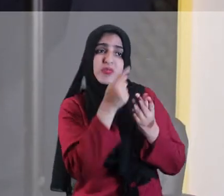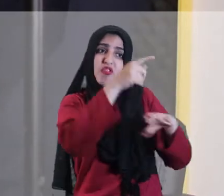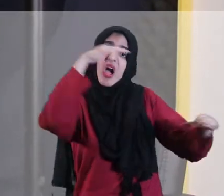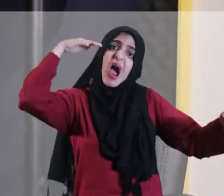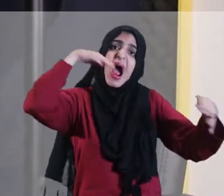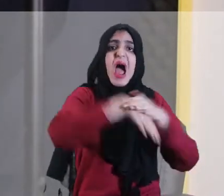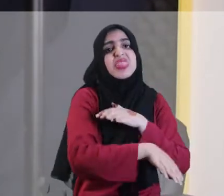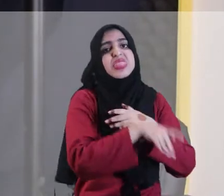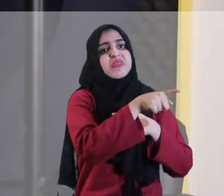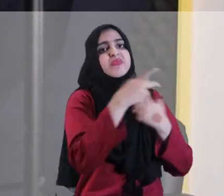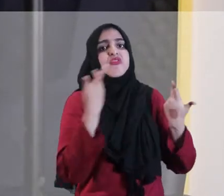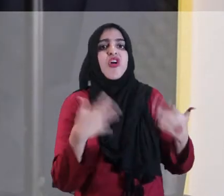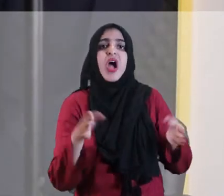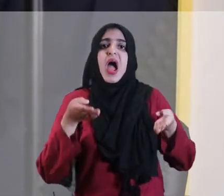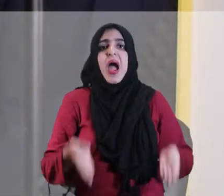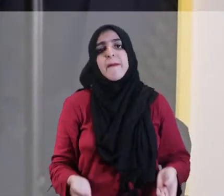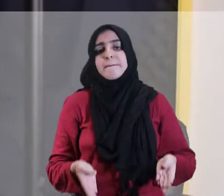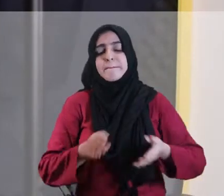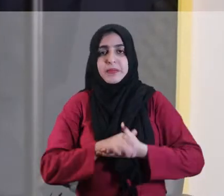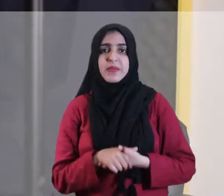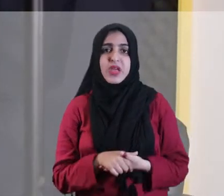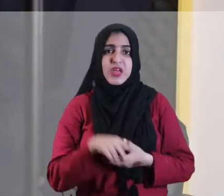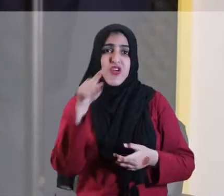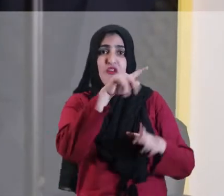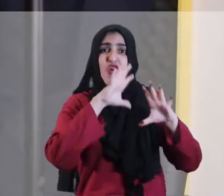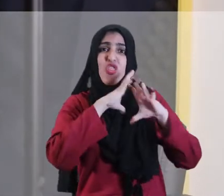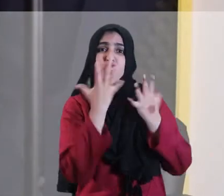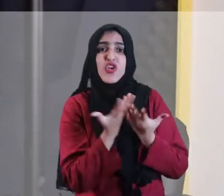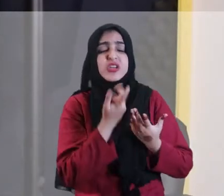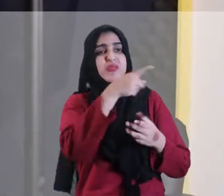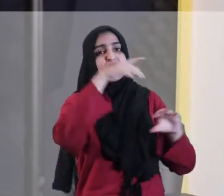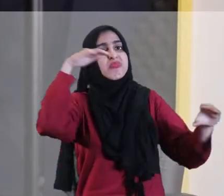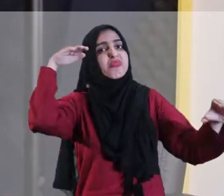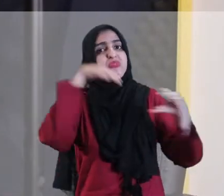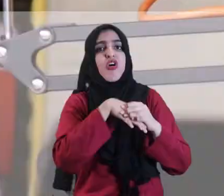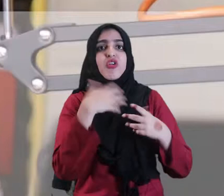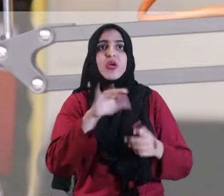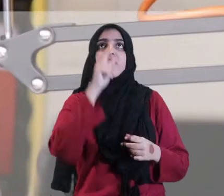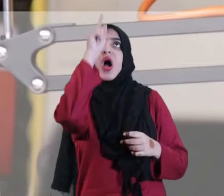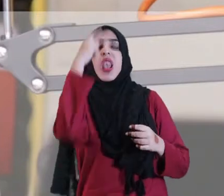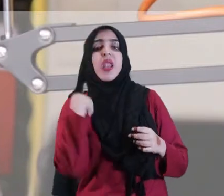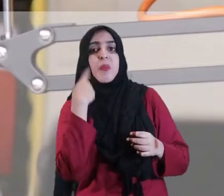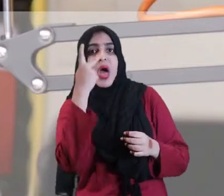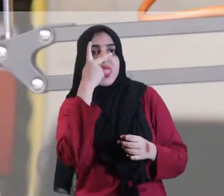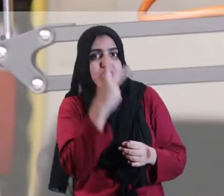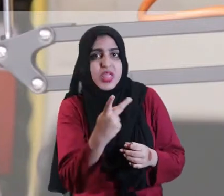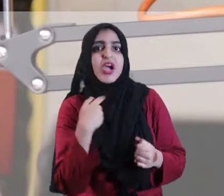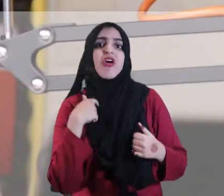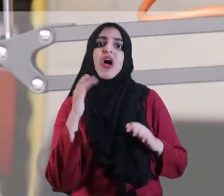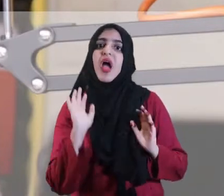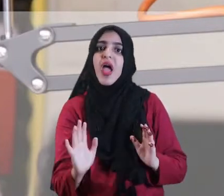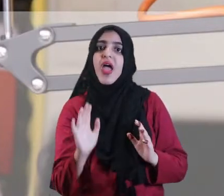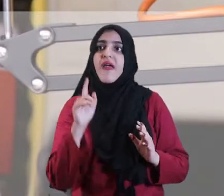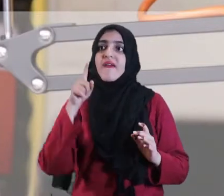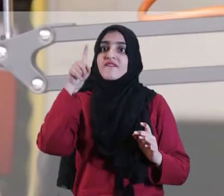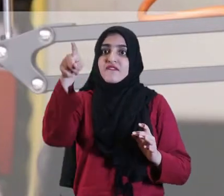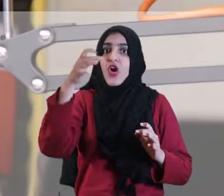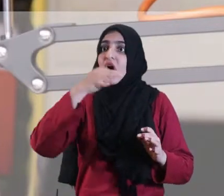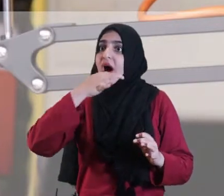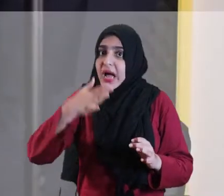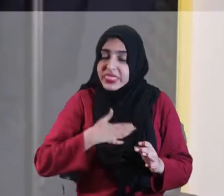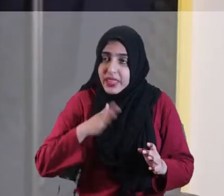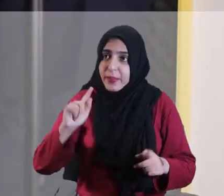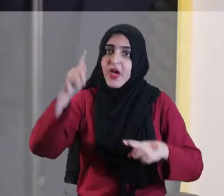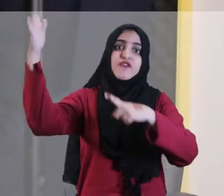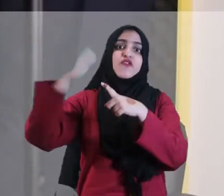वक्त दुनिया में उसकी तो यह मैंने अपने रब की करामात इस तरह देखिए कि जो कुछ उसकी जात की मर्फी